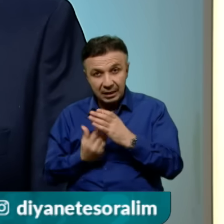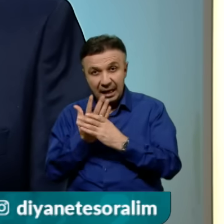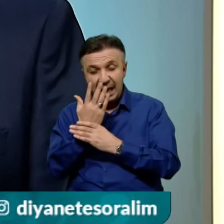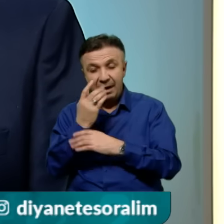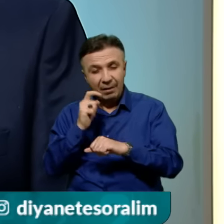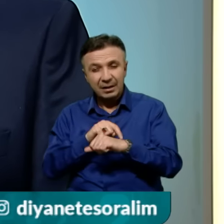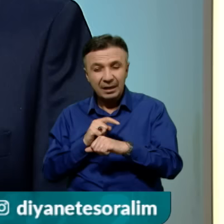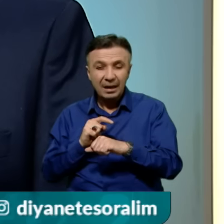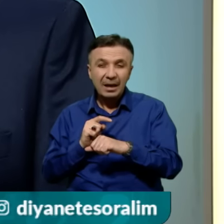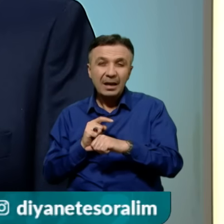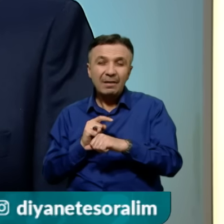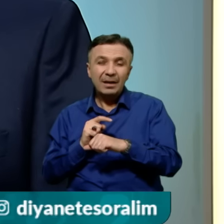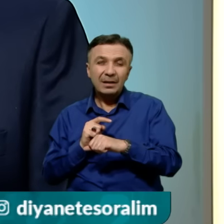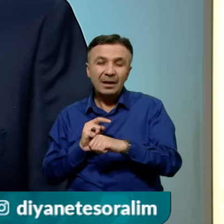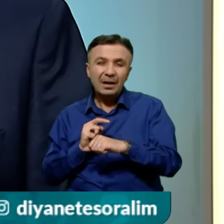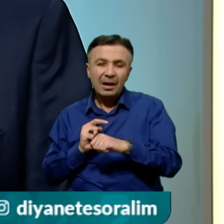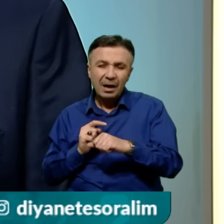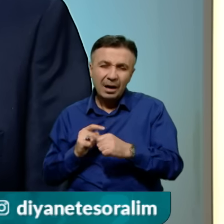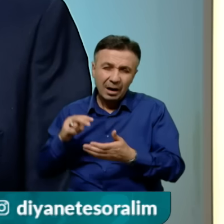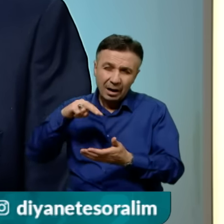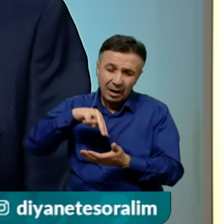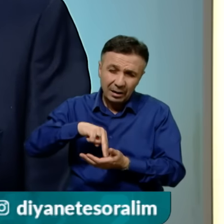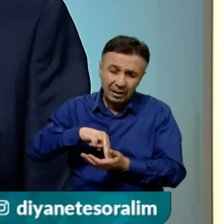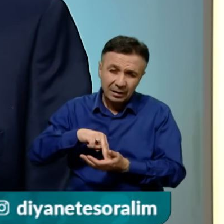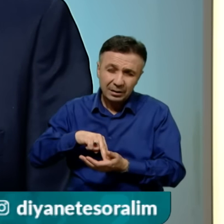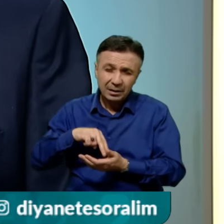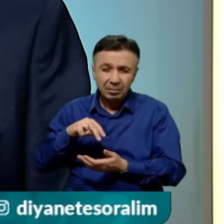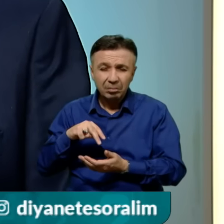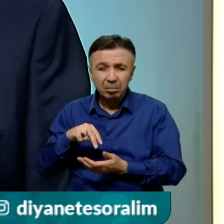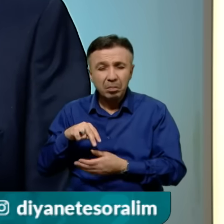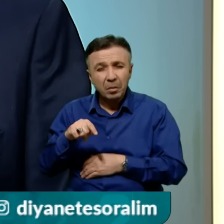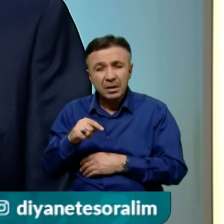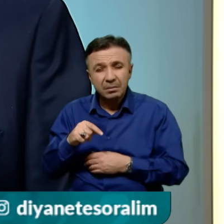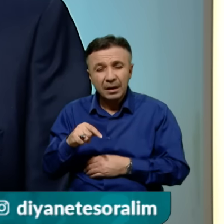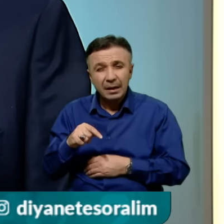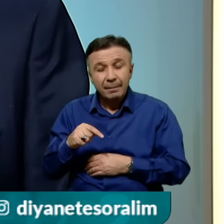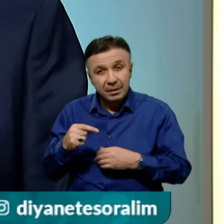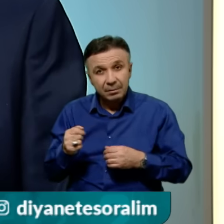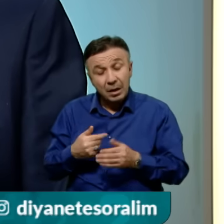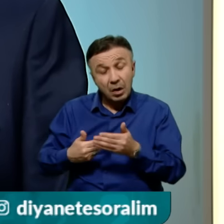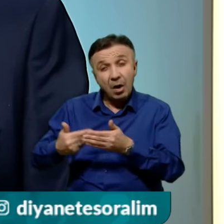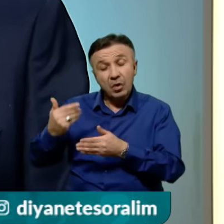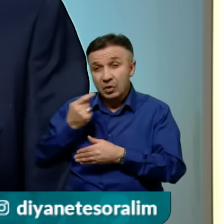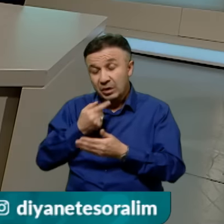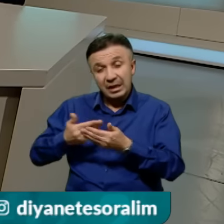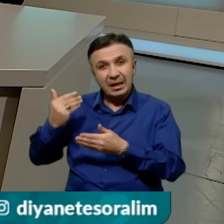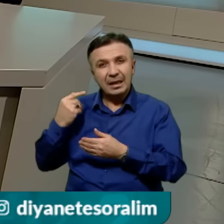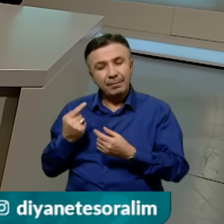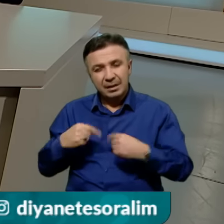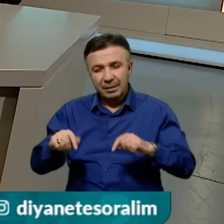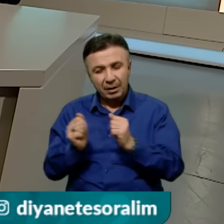geçen sene Recep ayının Bugünlerde bizimle beraber olup bugün Aramızda olmayan bir sürü kardeşimiz var